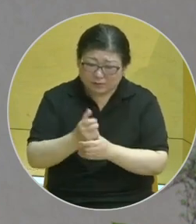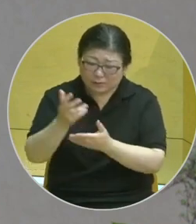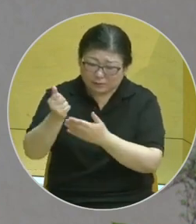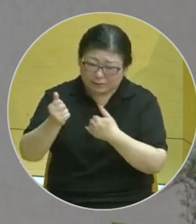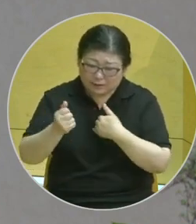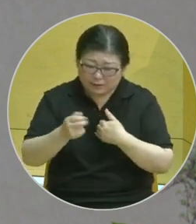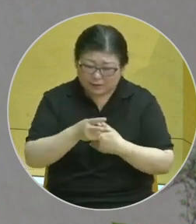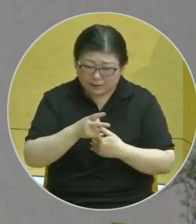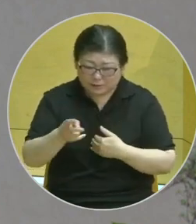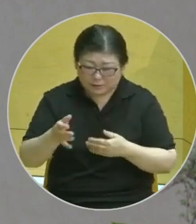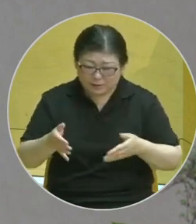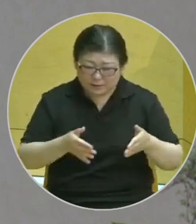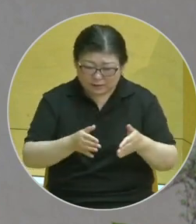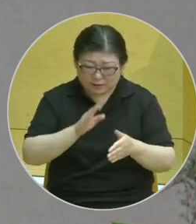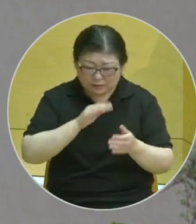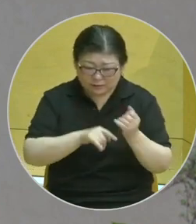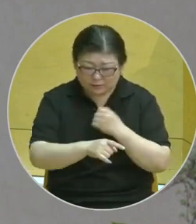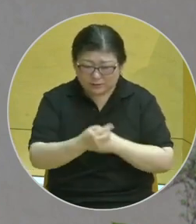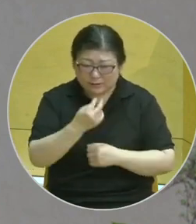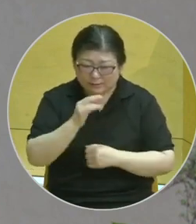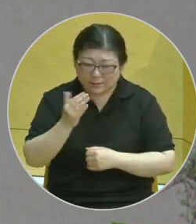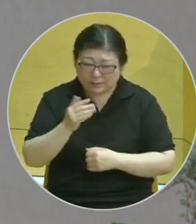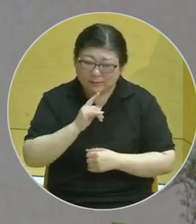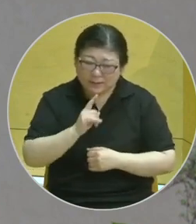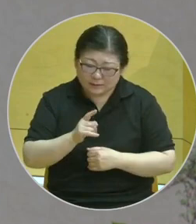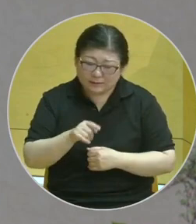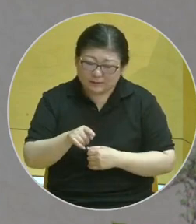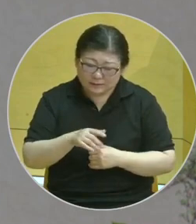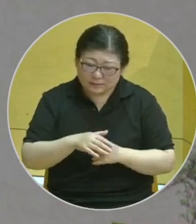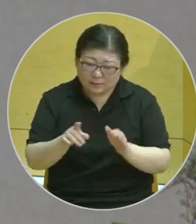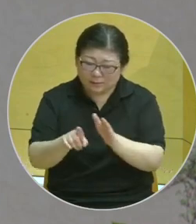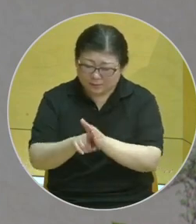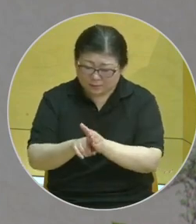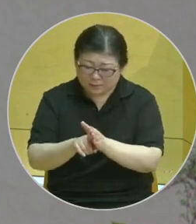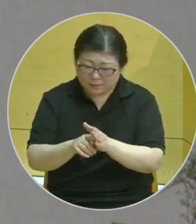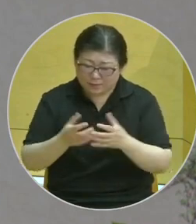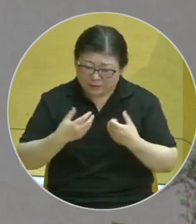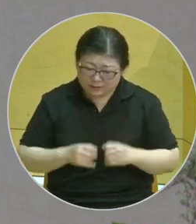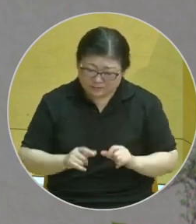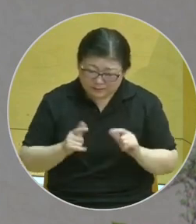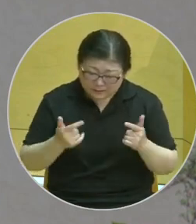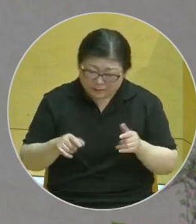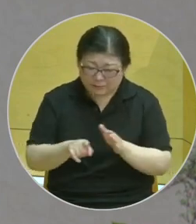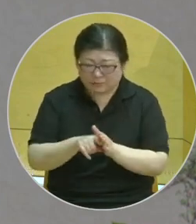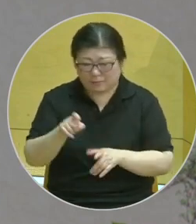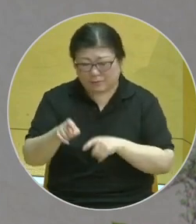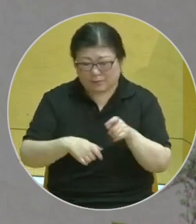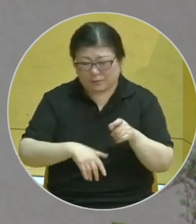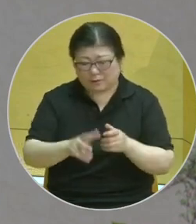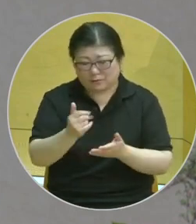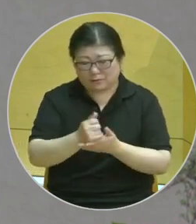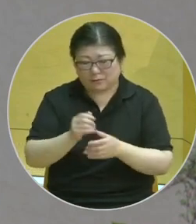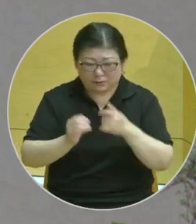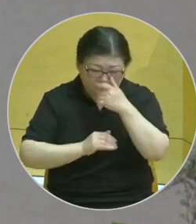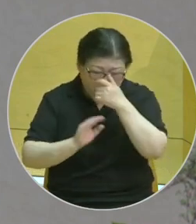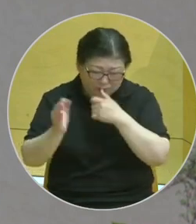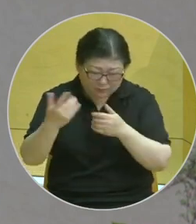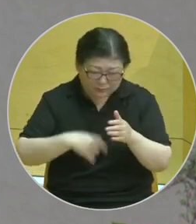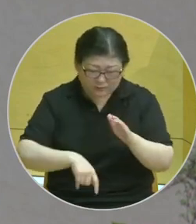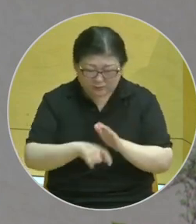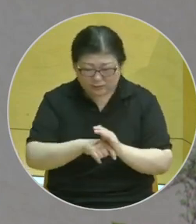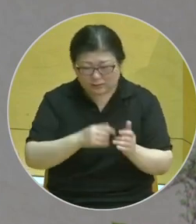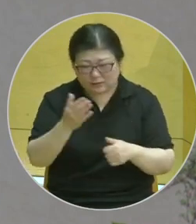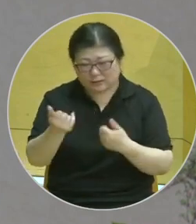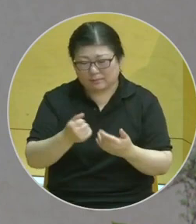치료 생명이라 고 하신 주님의 말씀을 믿고 그 말씀대로 낙담하지 않고 믿음으로 걸어가는 주에 성도들 될 수 있도록 하나님